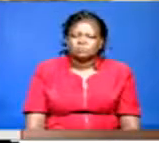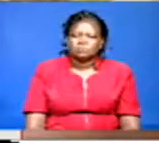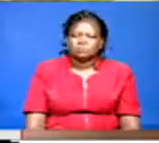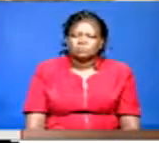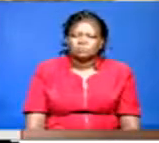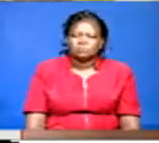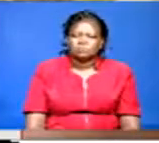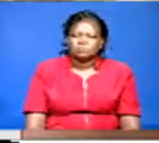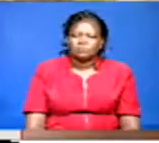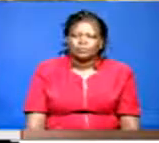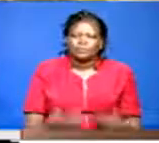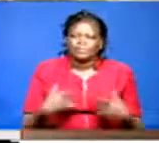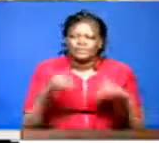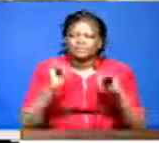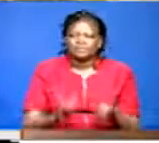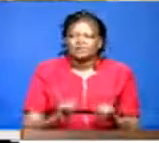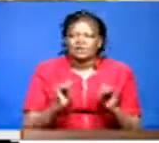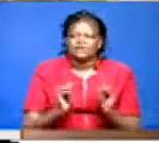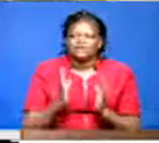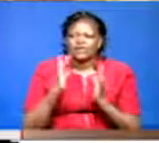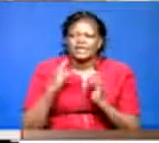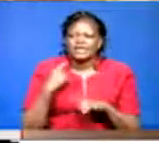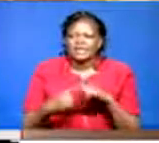Tumekaa kwa hii msitu miaka